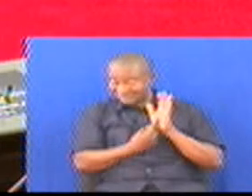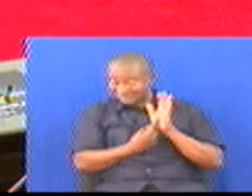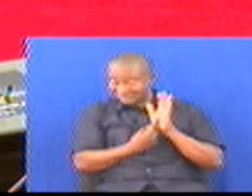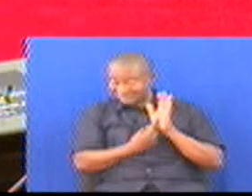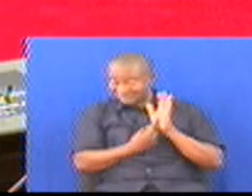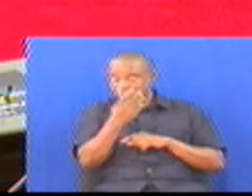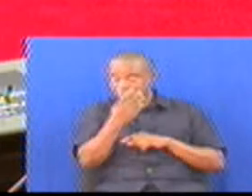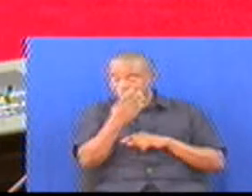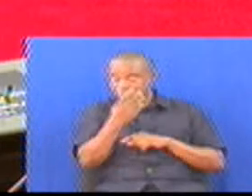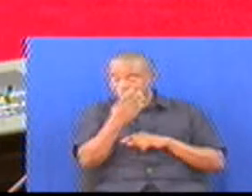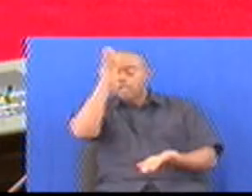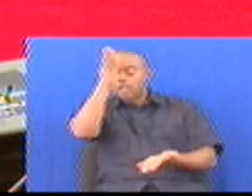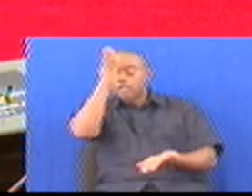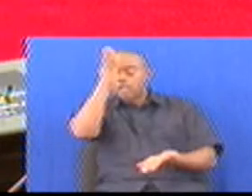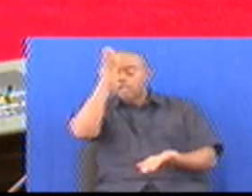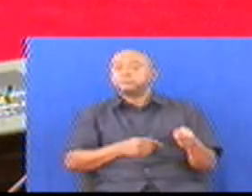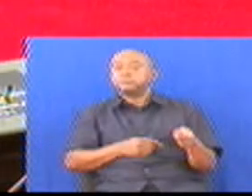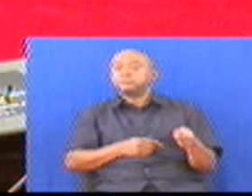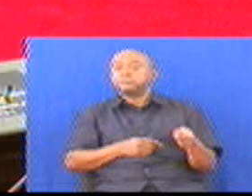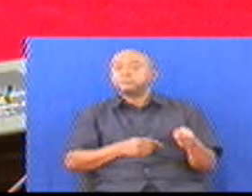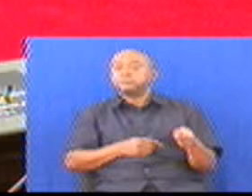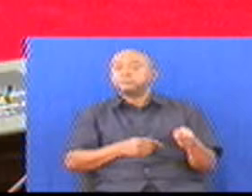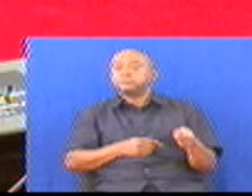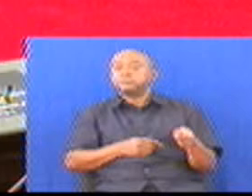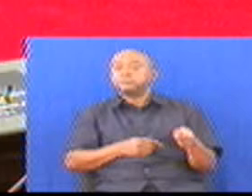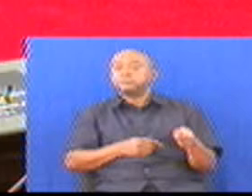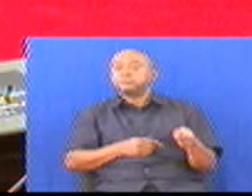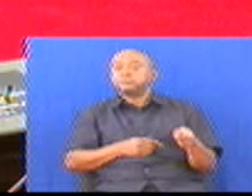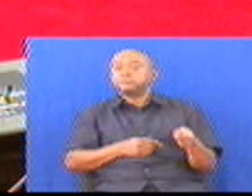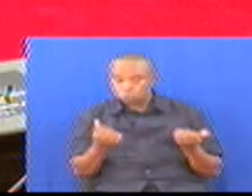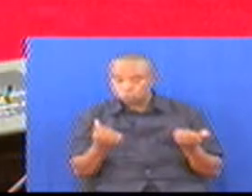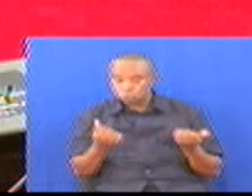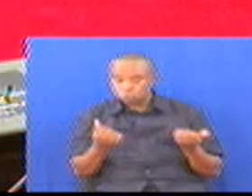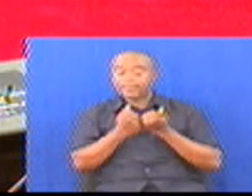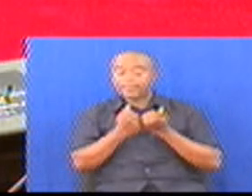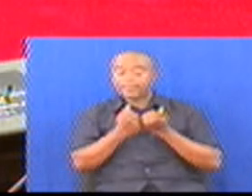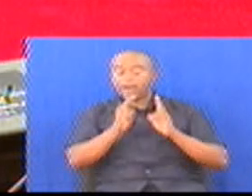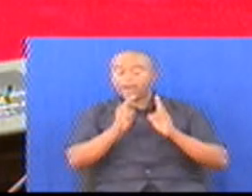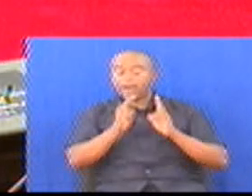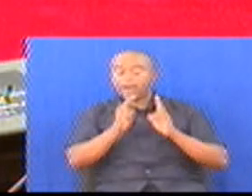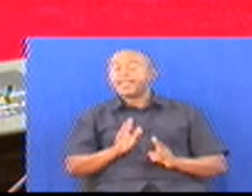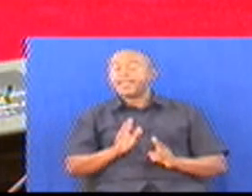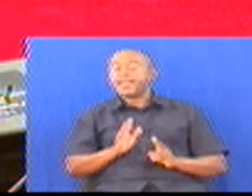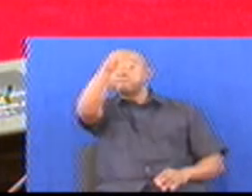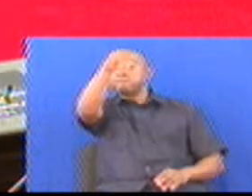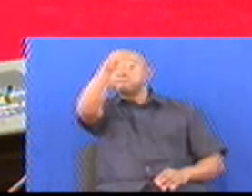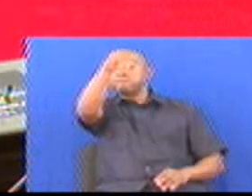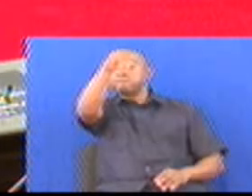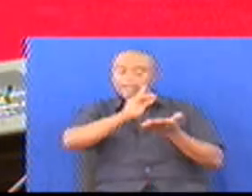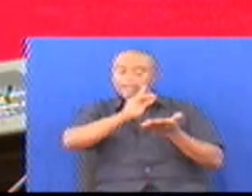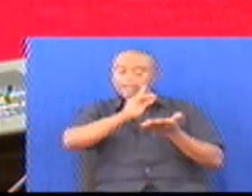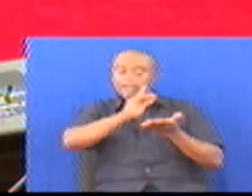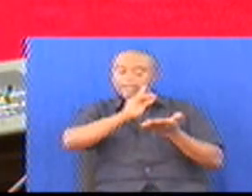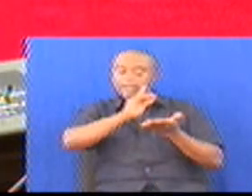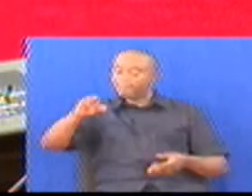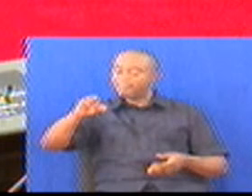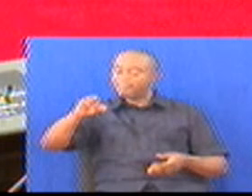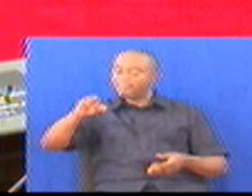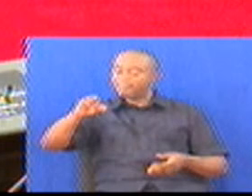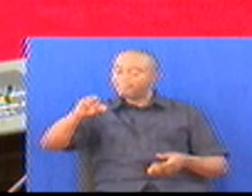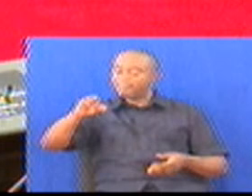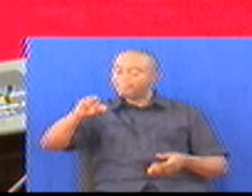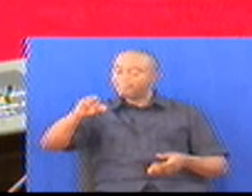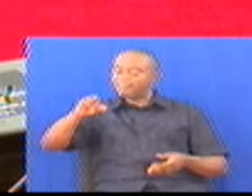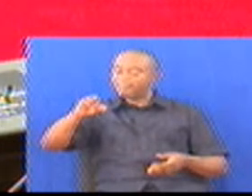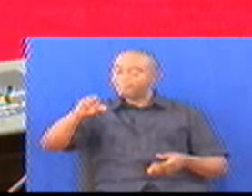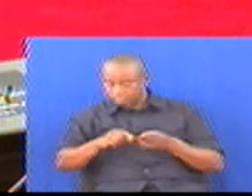2624.27 umekamilika. Ujenzi wa daraja la juu la Mfugale Dar es Salaam, daraja la Furahisha